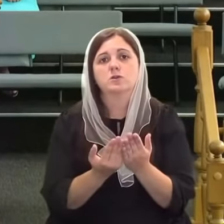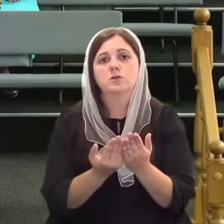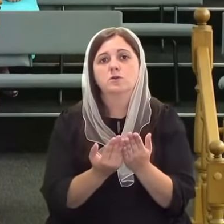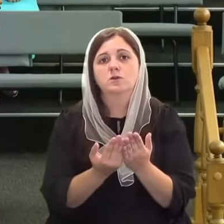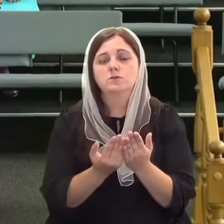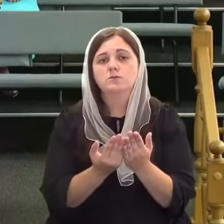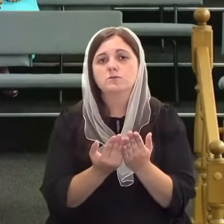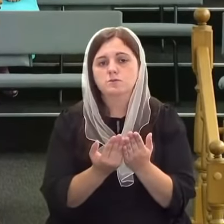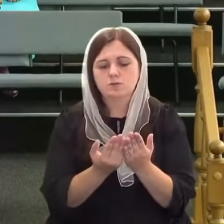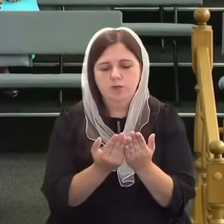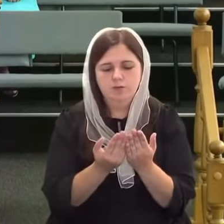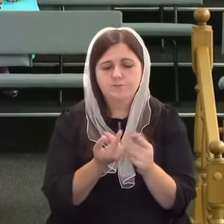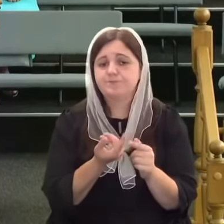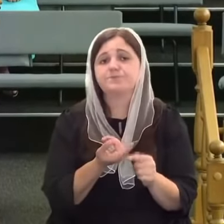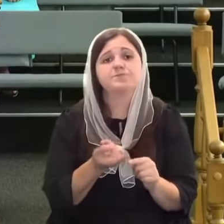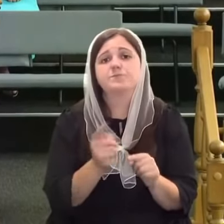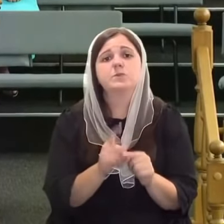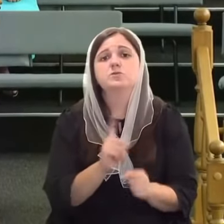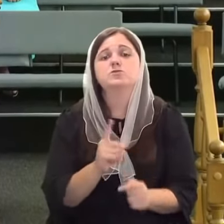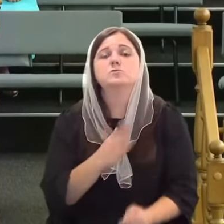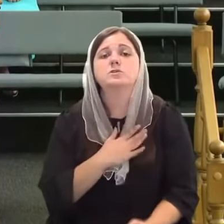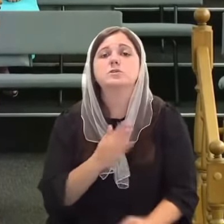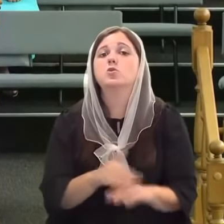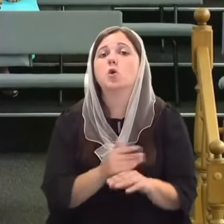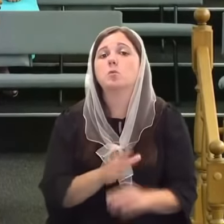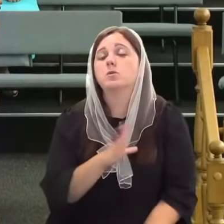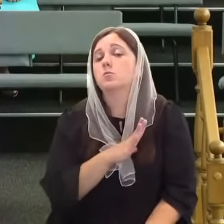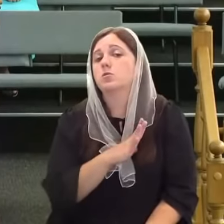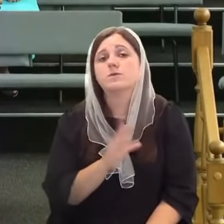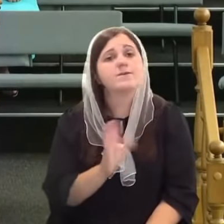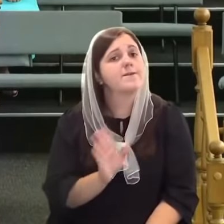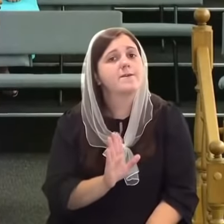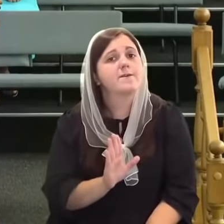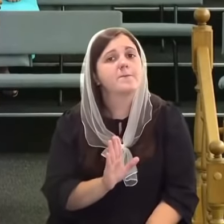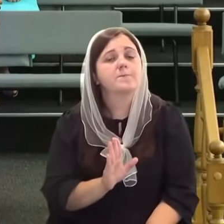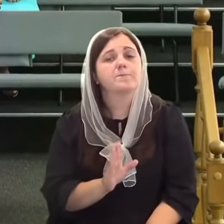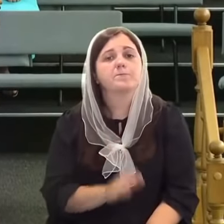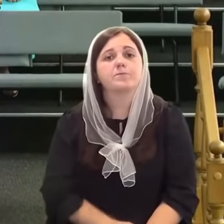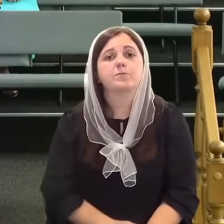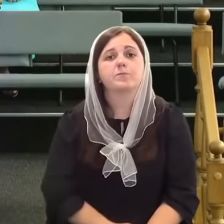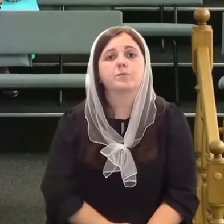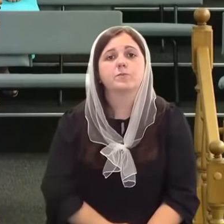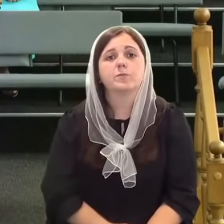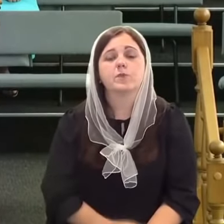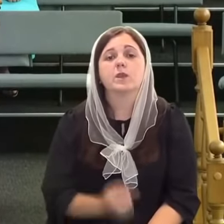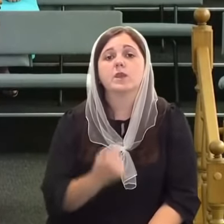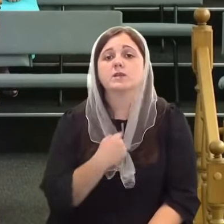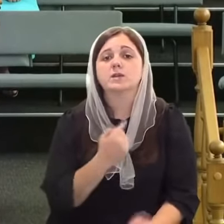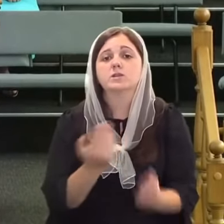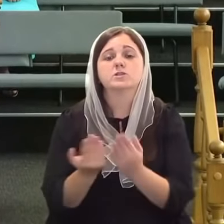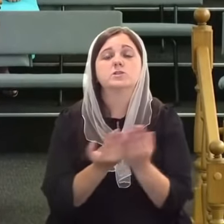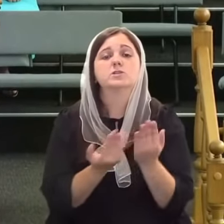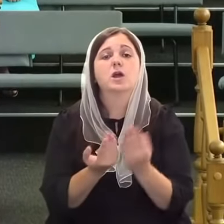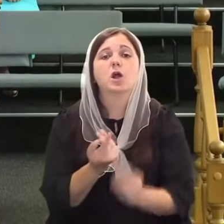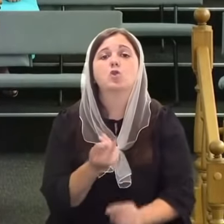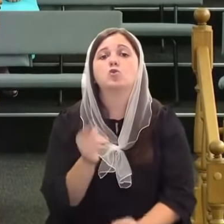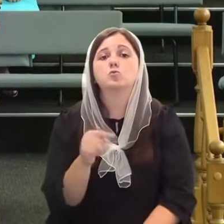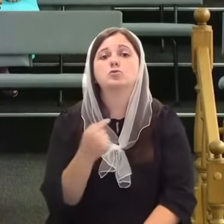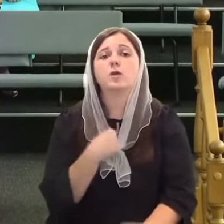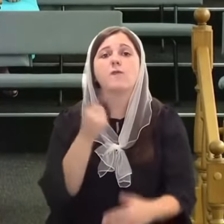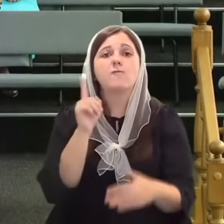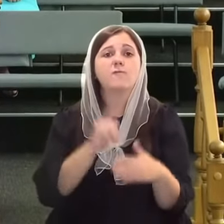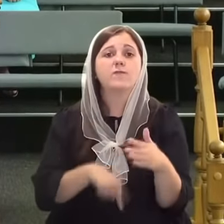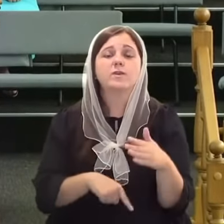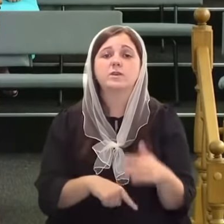жизни. Я читал Евангелие не потому, что мне что-то пообещали. Я читал Евангелие, потому что я